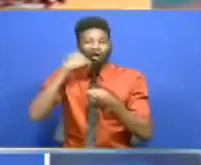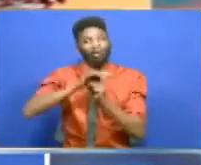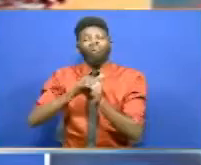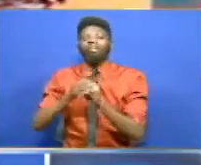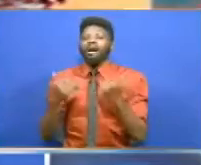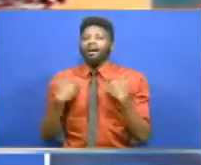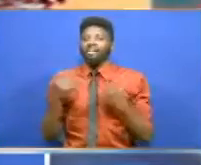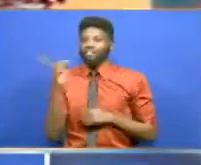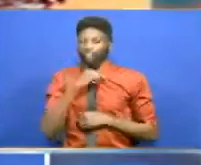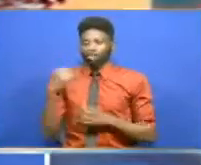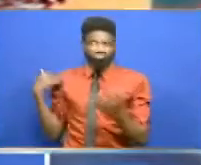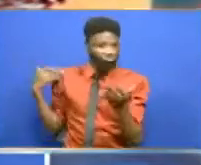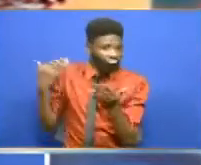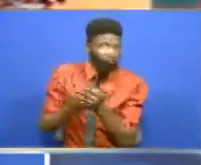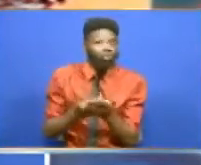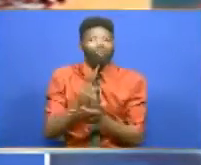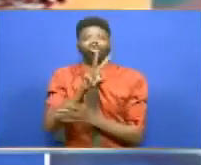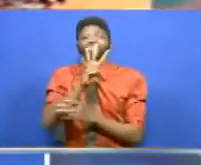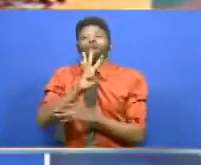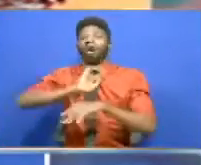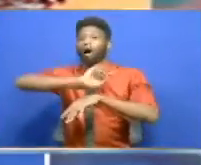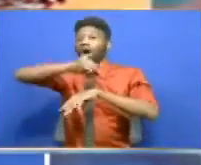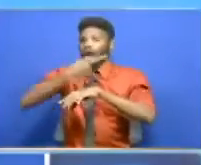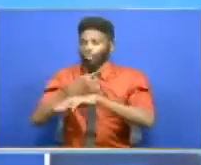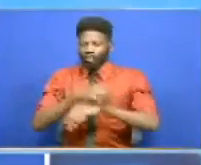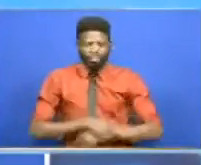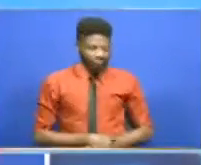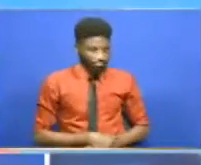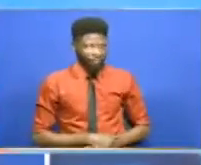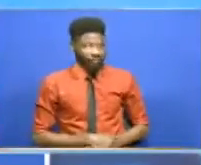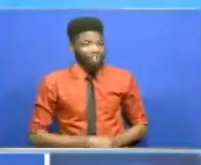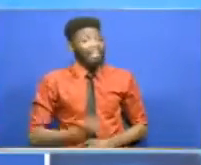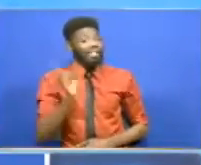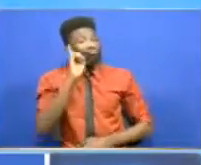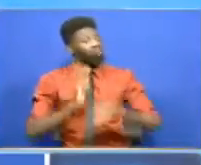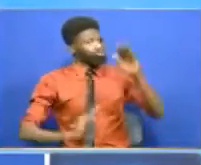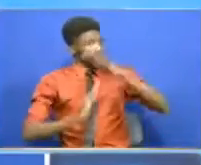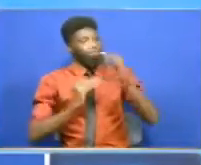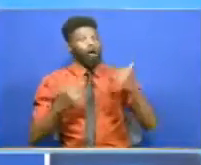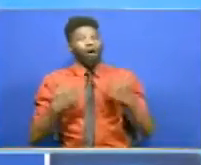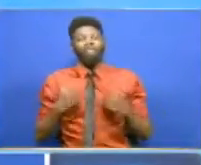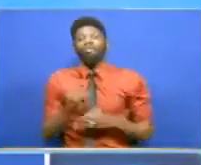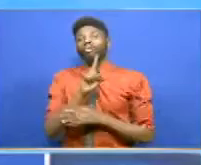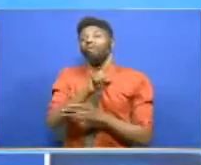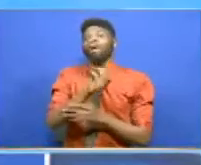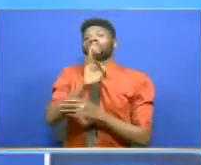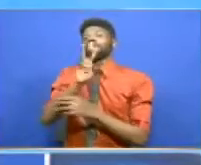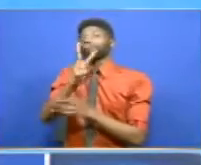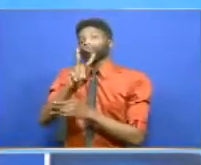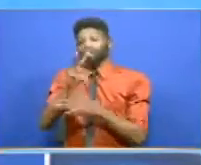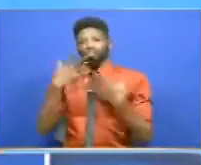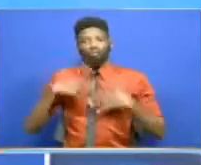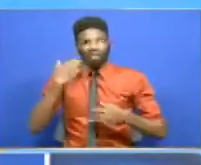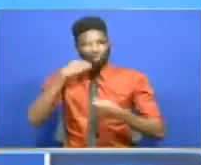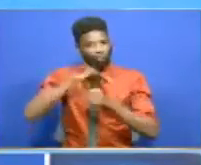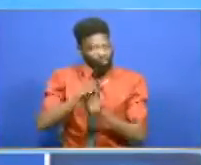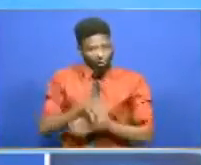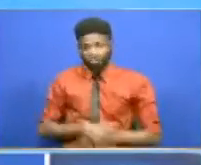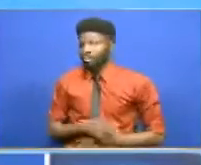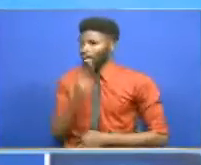COVID-19 katika muda wa saa 24 zilizopita. Nairobi leads with 132 cases, Kajiado